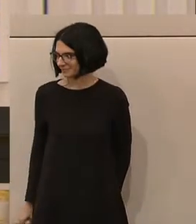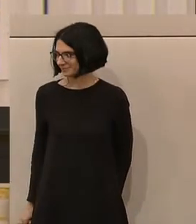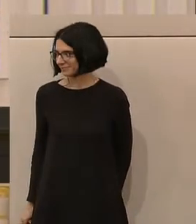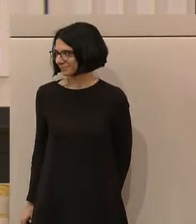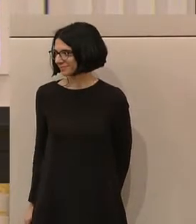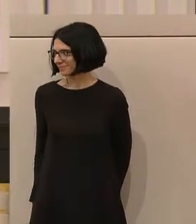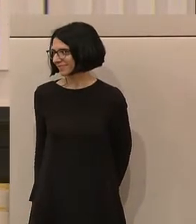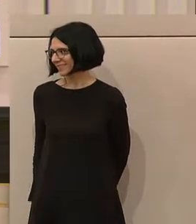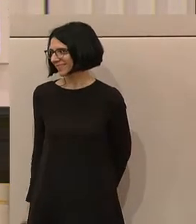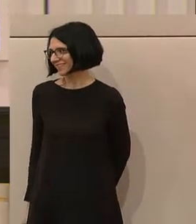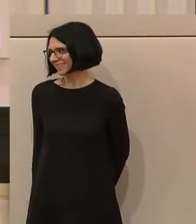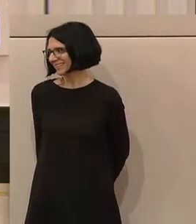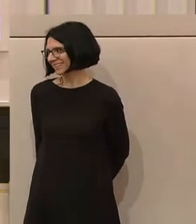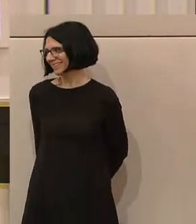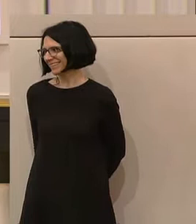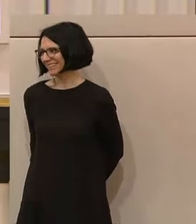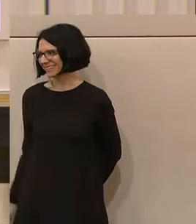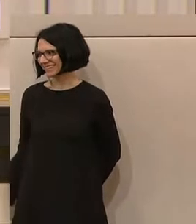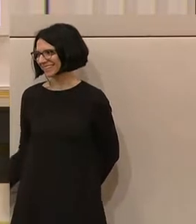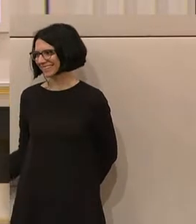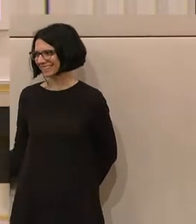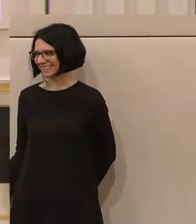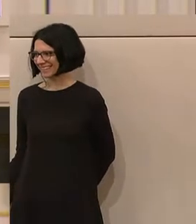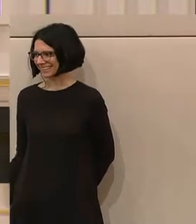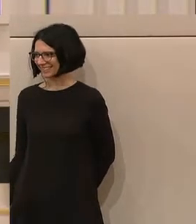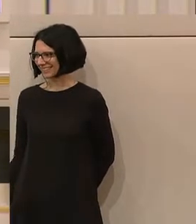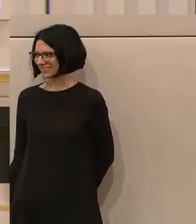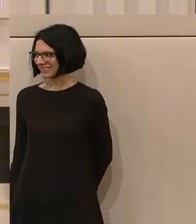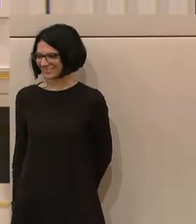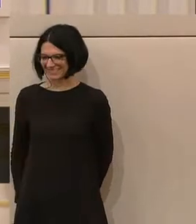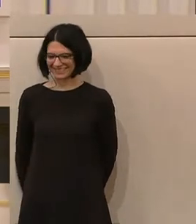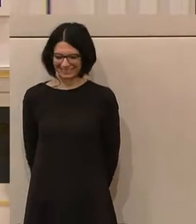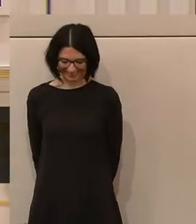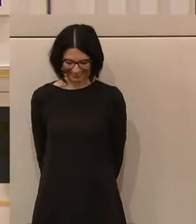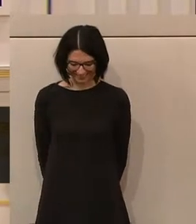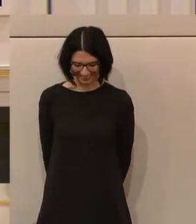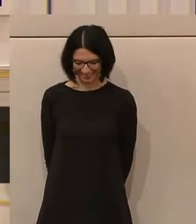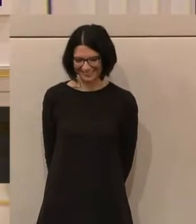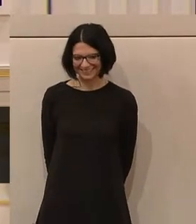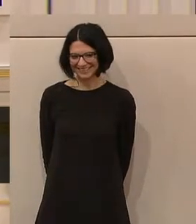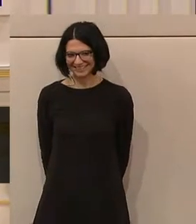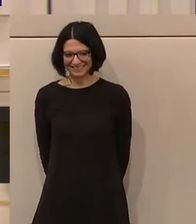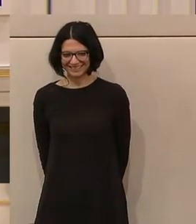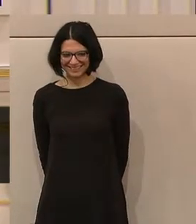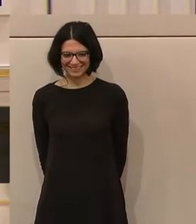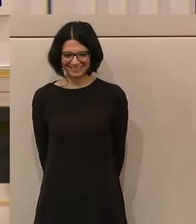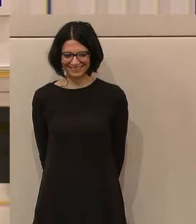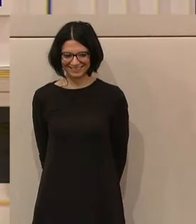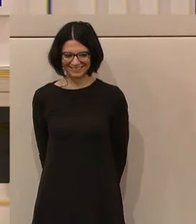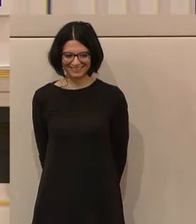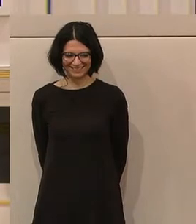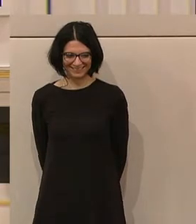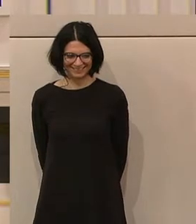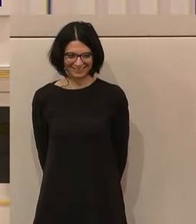so die Forderung, also auf Deutsch, Mathematik und Englisch. Die Ergebnisse sollen dann extern beurteilt werden und nicht